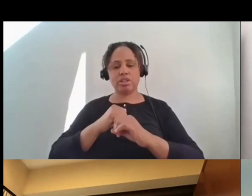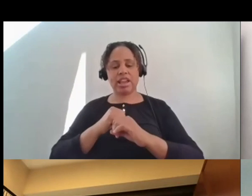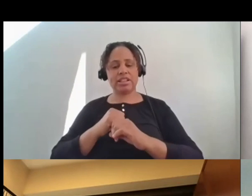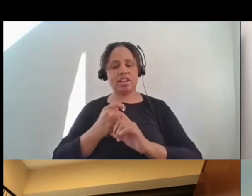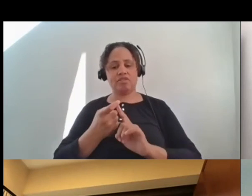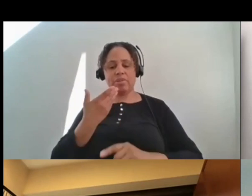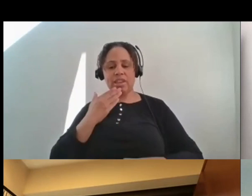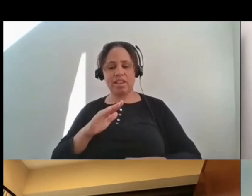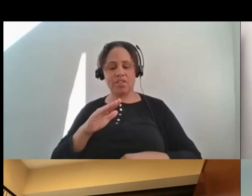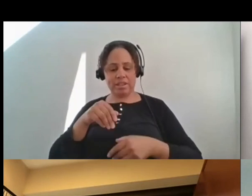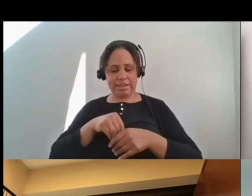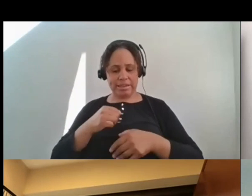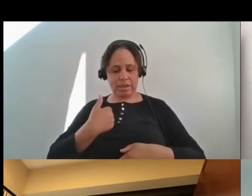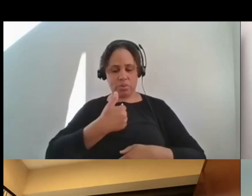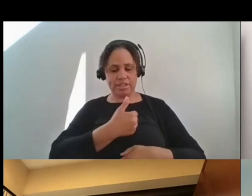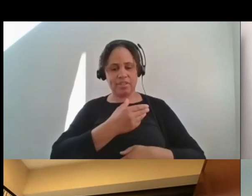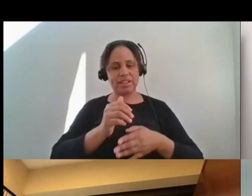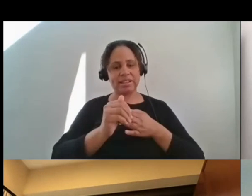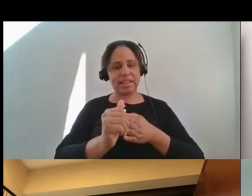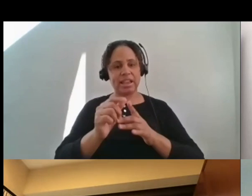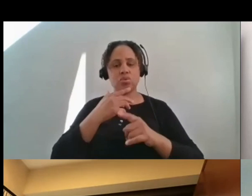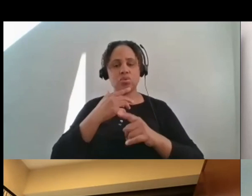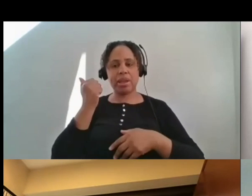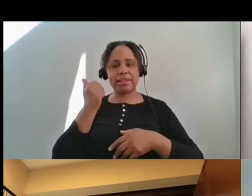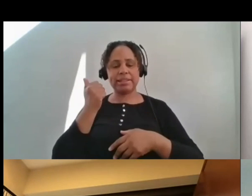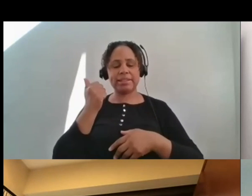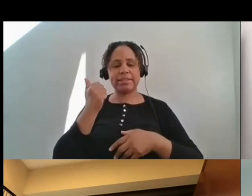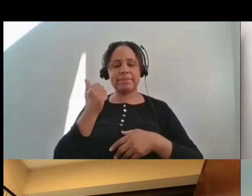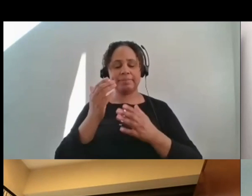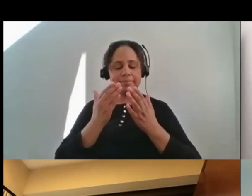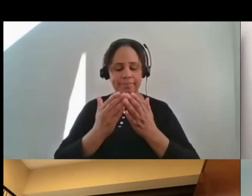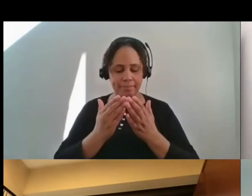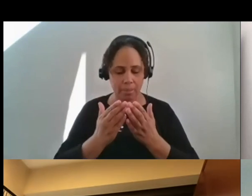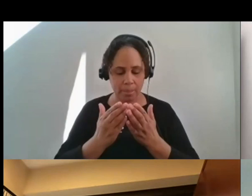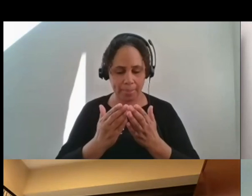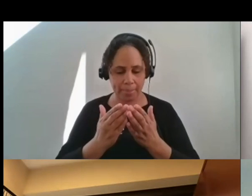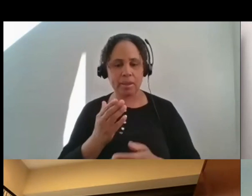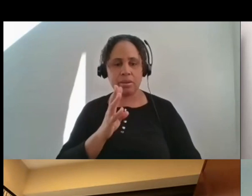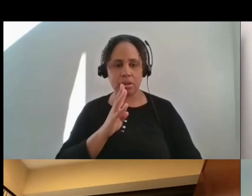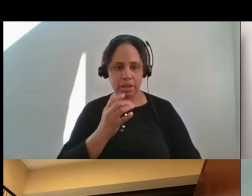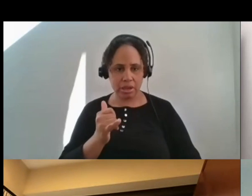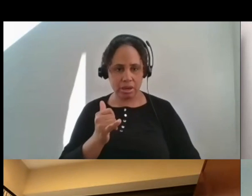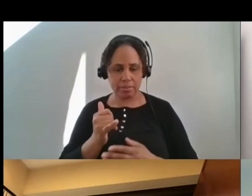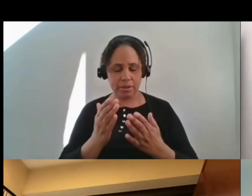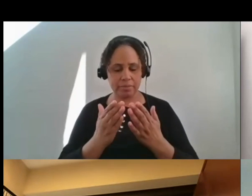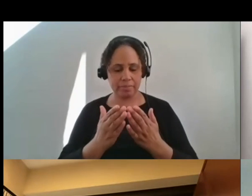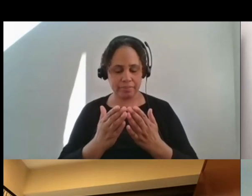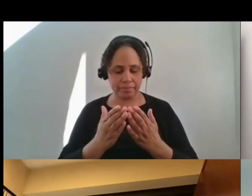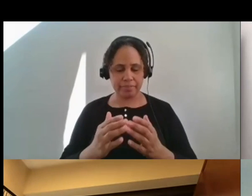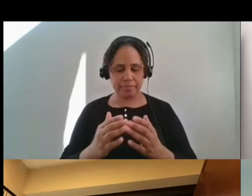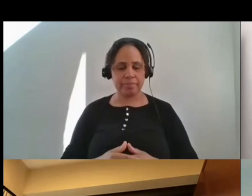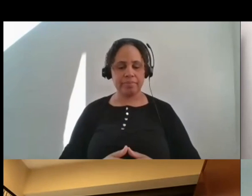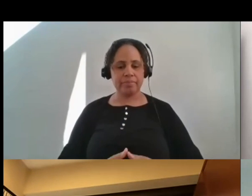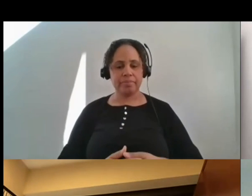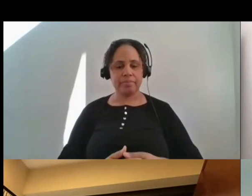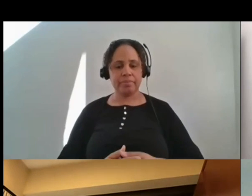guide us to what's best. سبحانك اللهم وبحمدك نشهد أن لا إله إلا أنت نستغفرك ونتوب إليك والعصر إن الإنسان لفي خسر